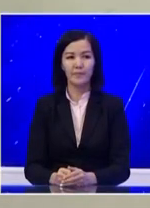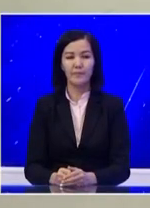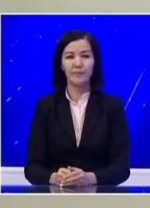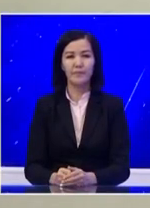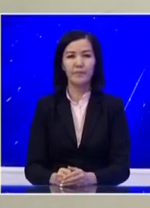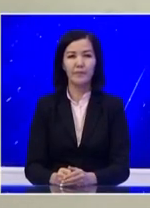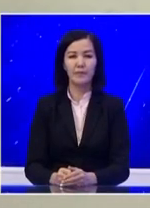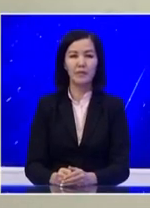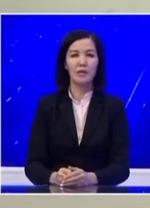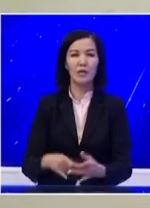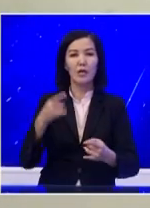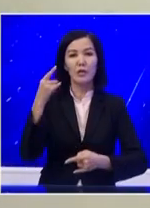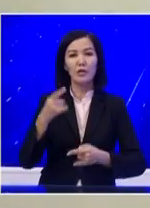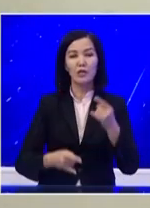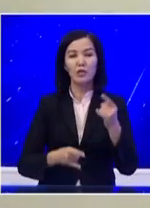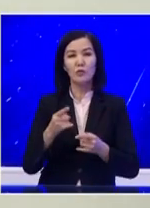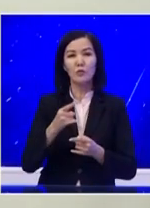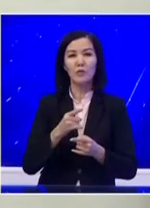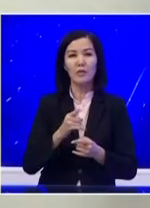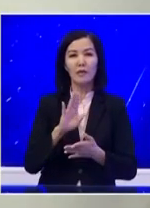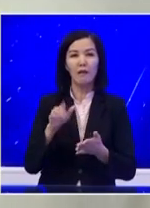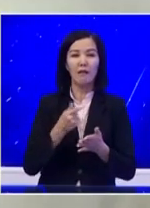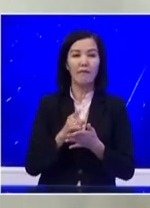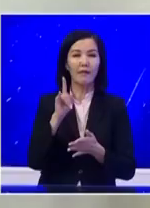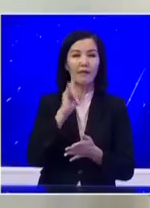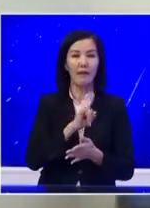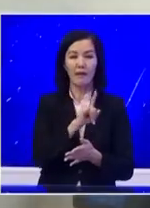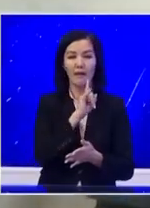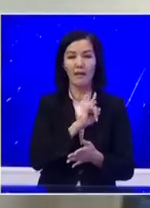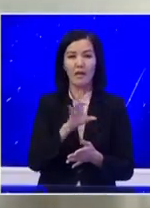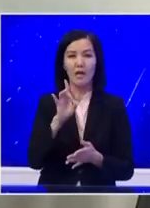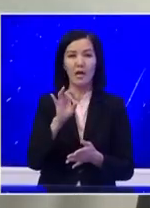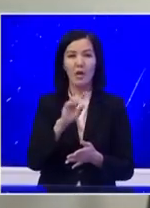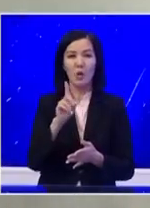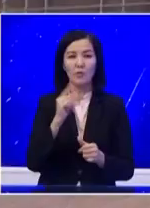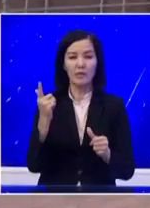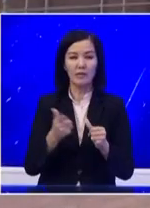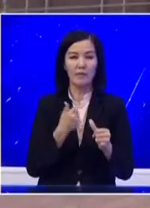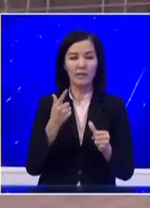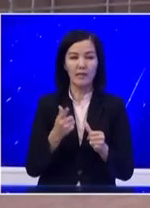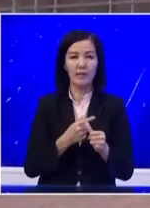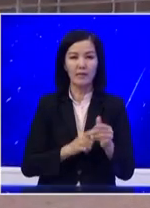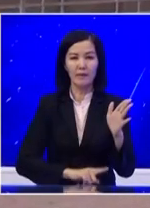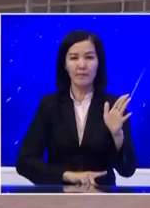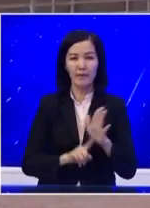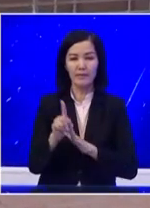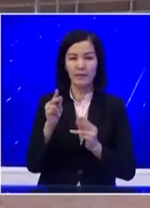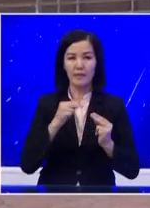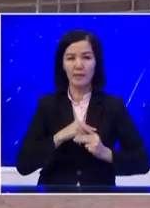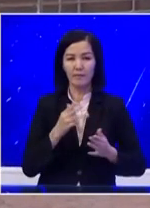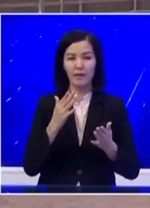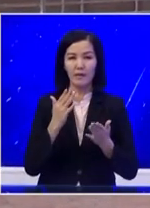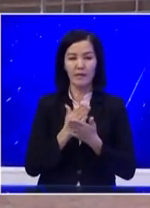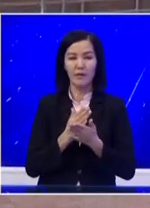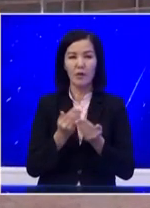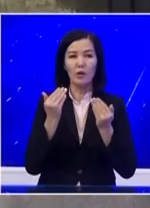Жетісудың розасы, арнау жұмы Роза Нұрбек қызын осылай атап кеткен. Жетісу алғаш құрылған күннен еңбек етіп келеді. Бүгінде